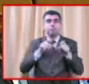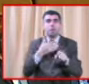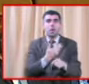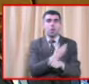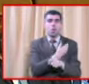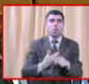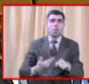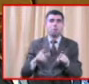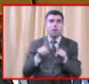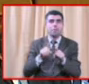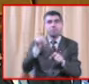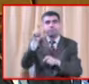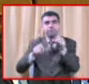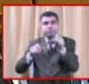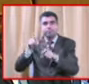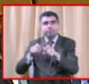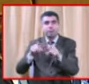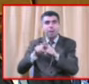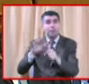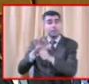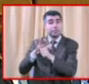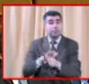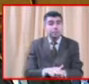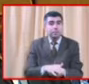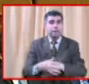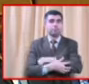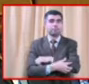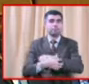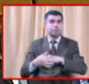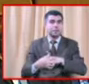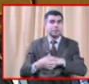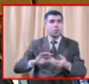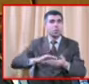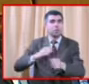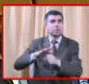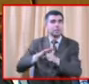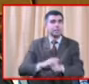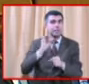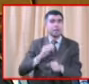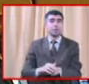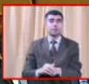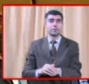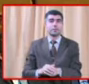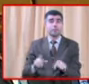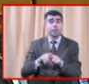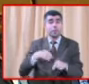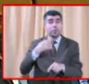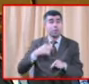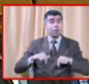معها فئه مهمشه، فئه تعيش الفقر والهشاشه. واظن سيد الوزير مشكور